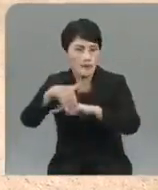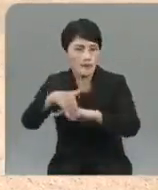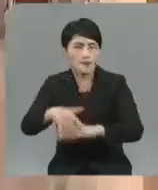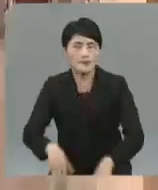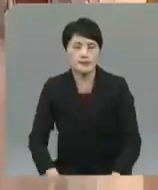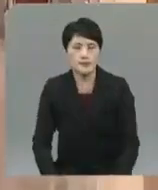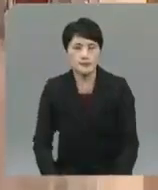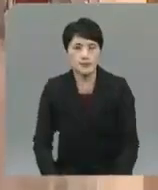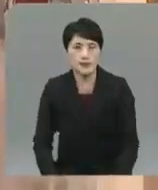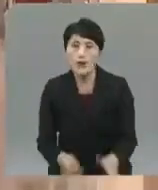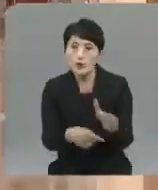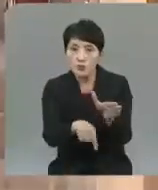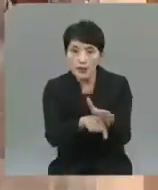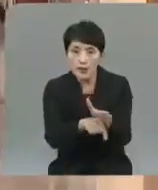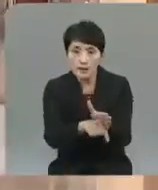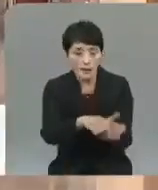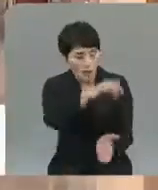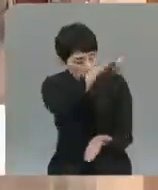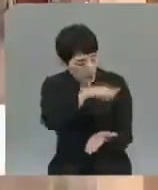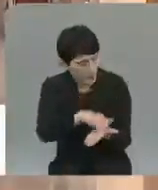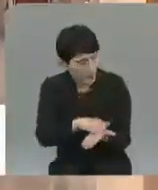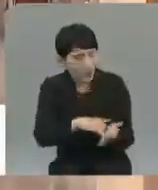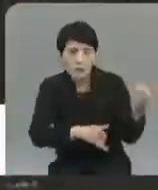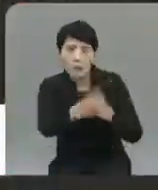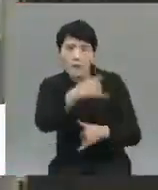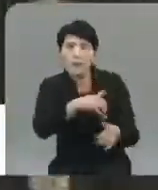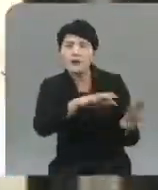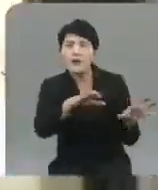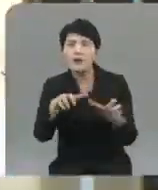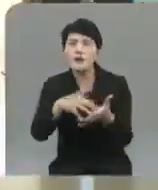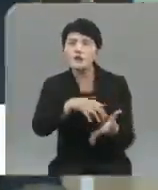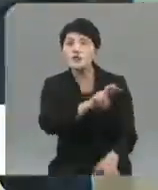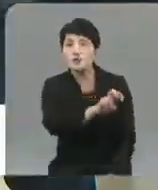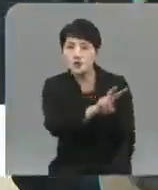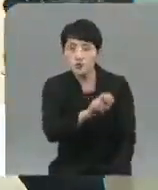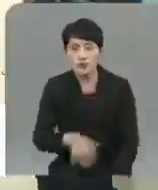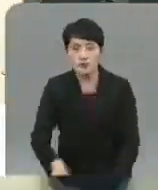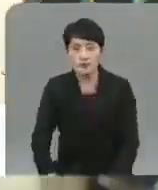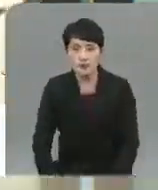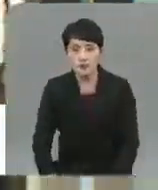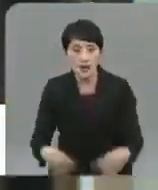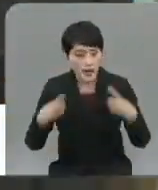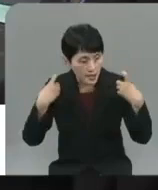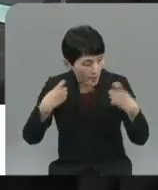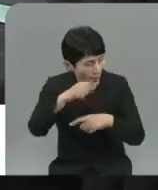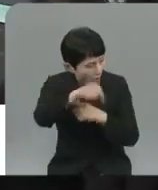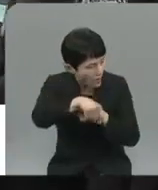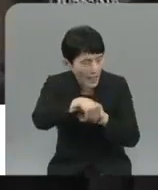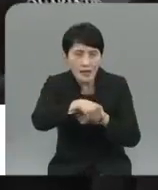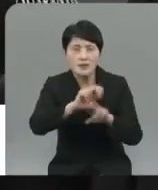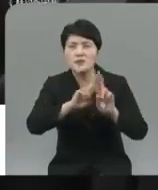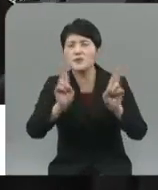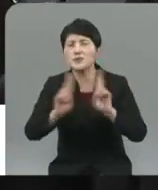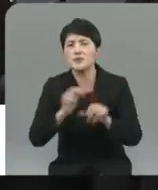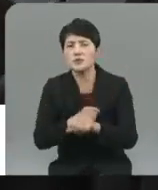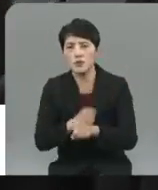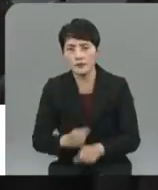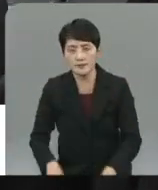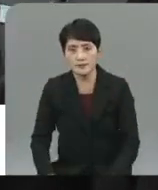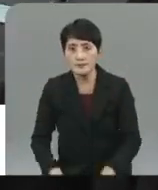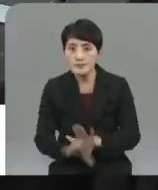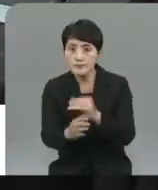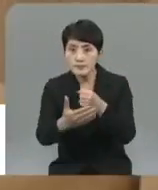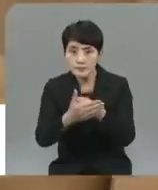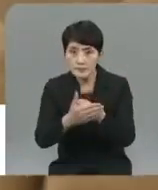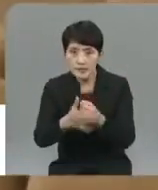sie plant auch etwa 50 große Festivals darunter k-pop-konzerte das ganze Jahr hindurch zu veranstalten